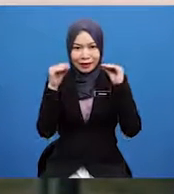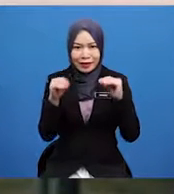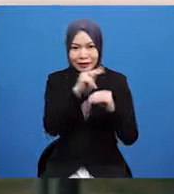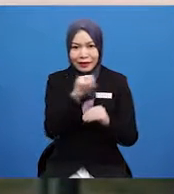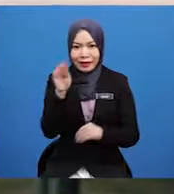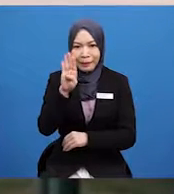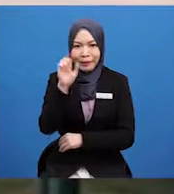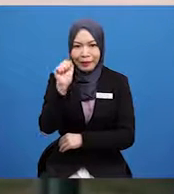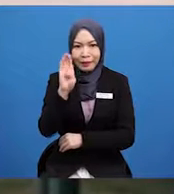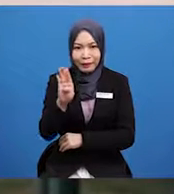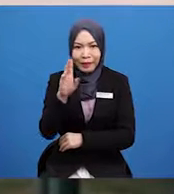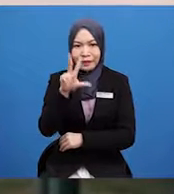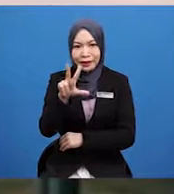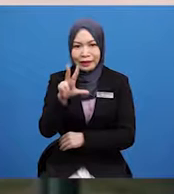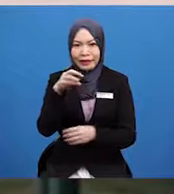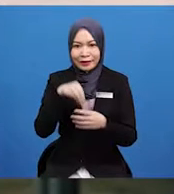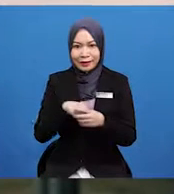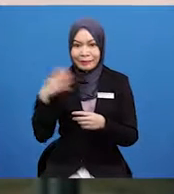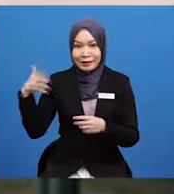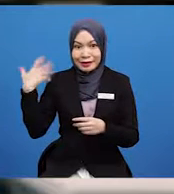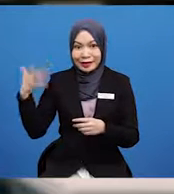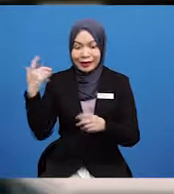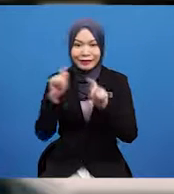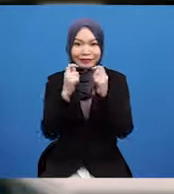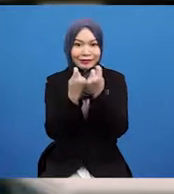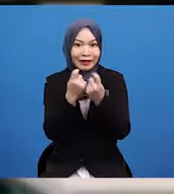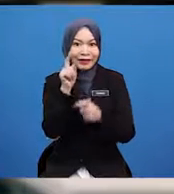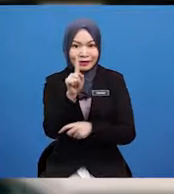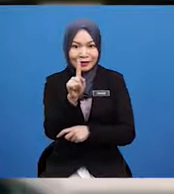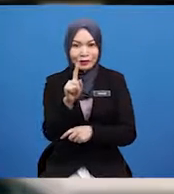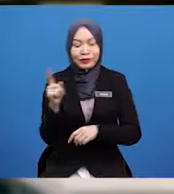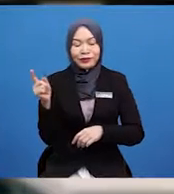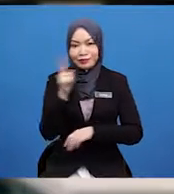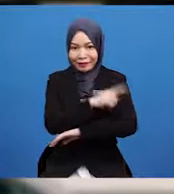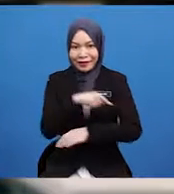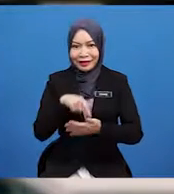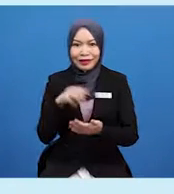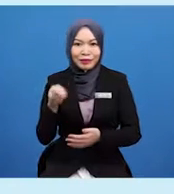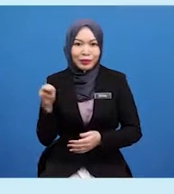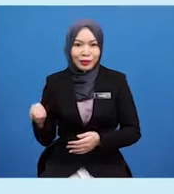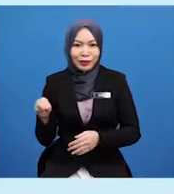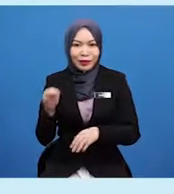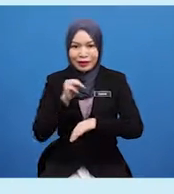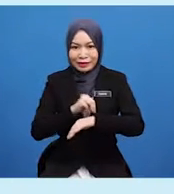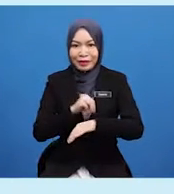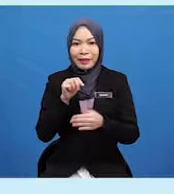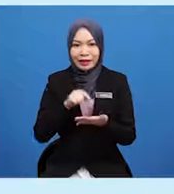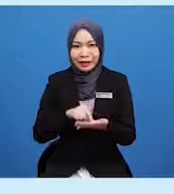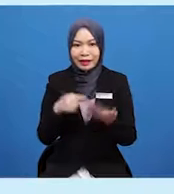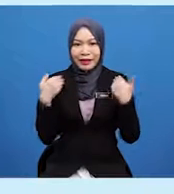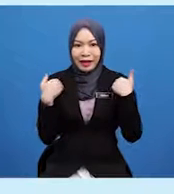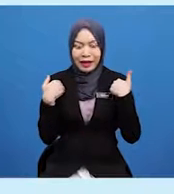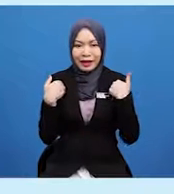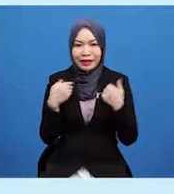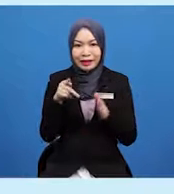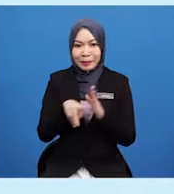mata pelajaran sejarah tingkatan 1 pada hari ini murid-murid pada zaman ini ada bebagai Charles